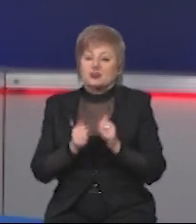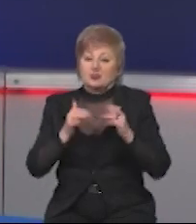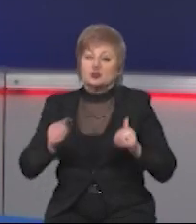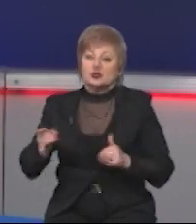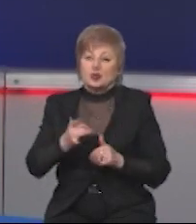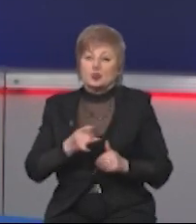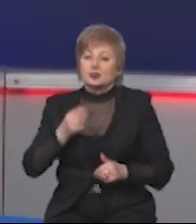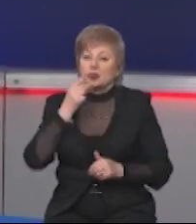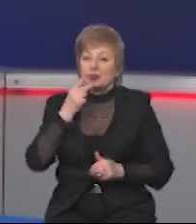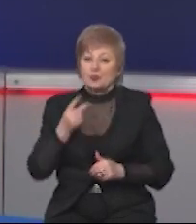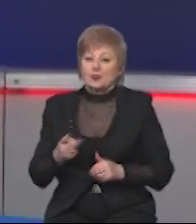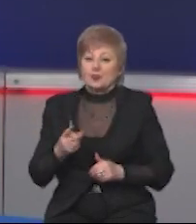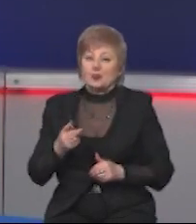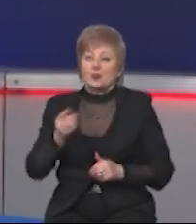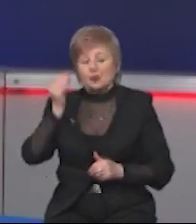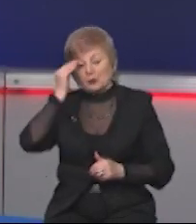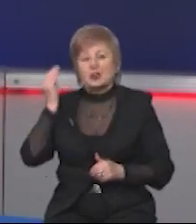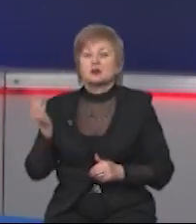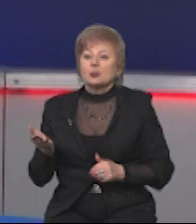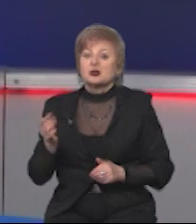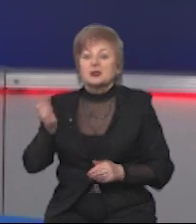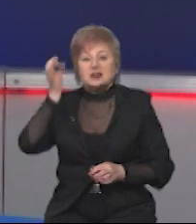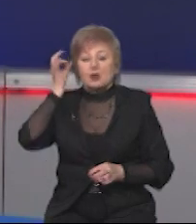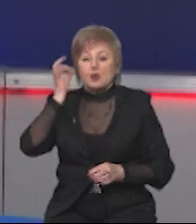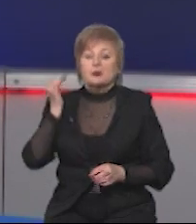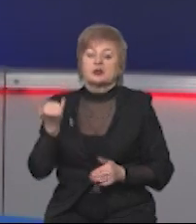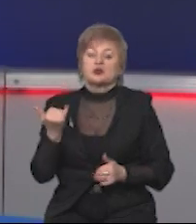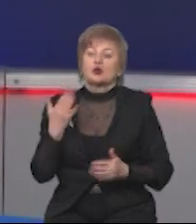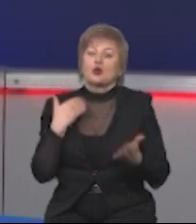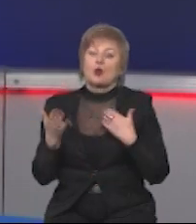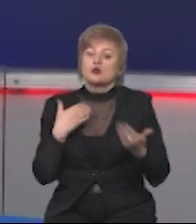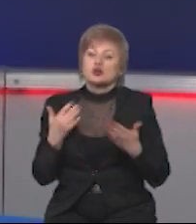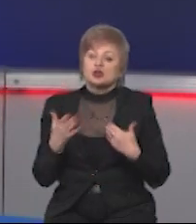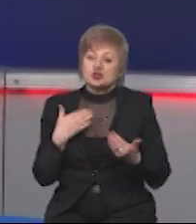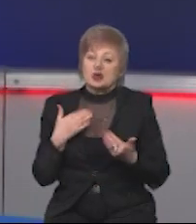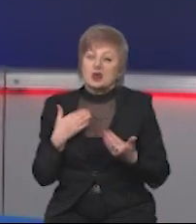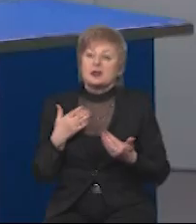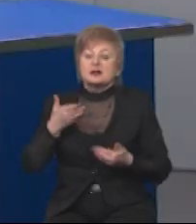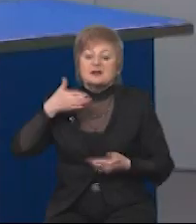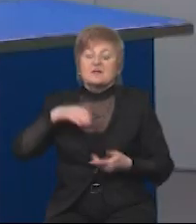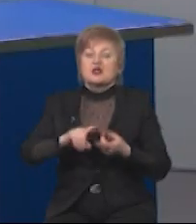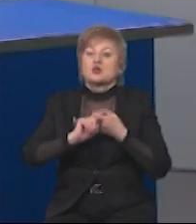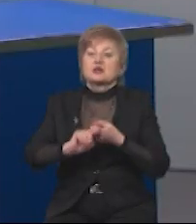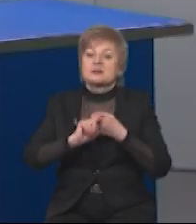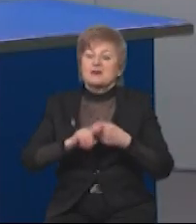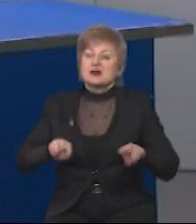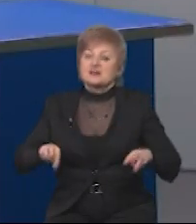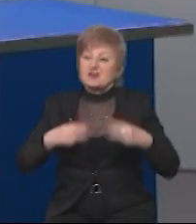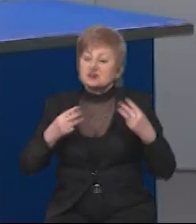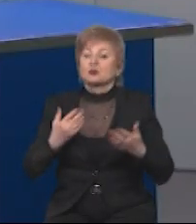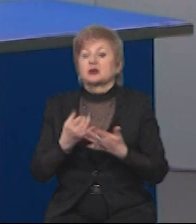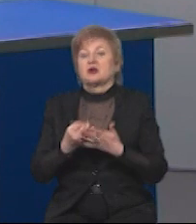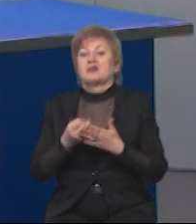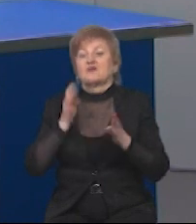Давайте подивимося думку Андрія Чорного. Нагадаю, сьогодні ми з ним спілкувалися за допомогою відеозв'язку у